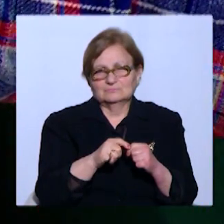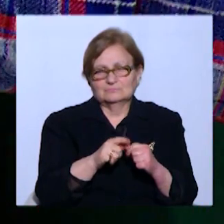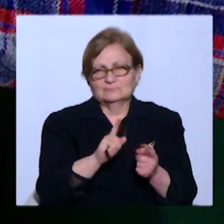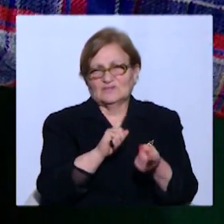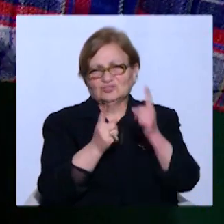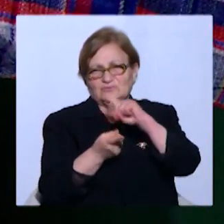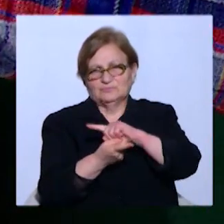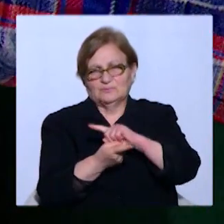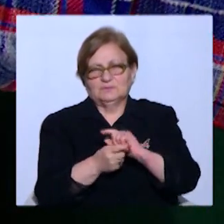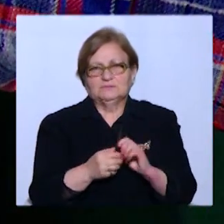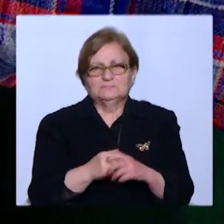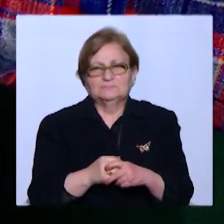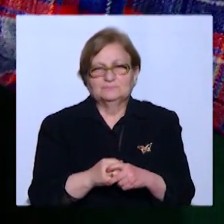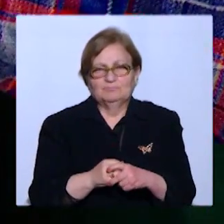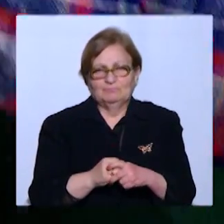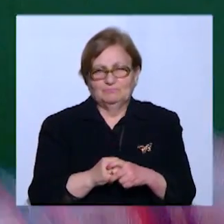ცოტათი შევცვალე.